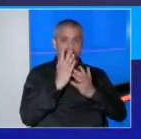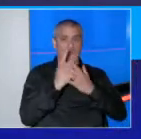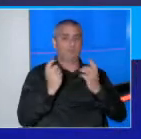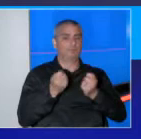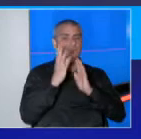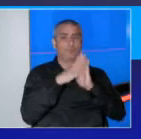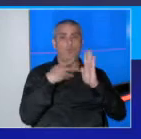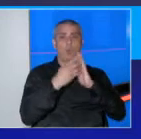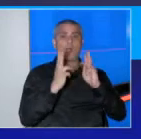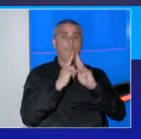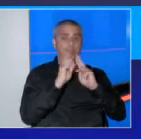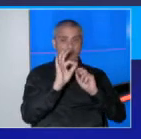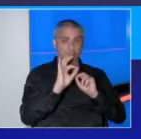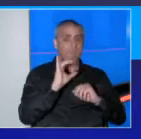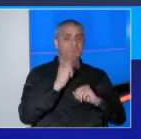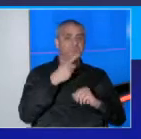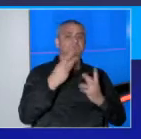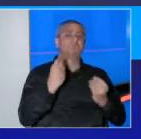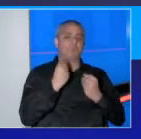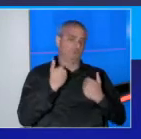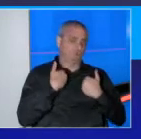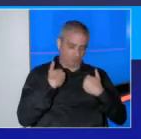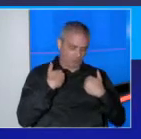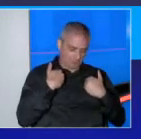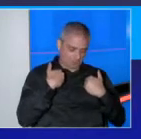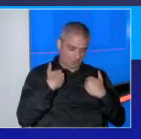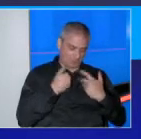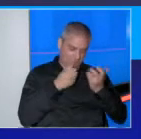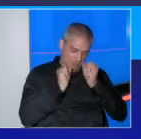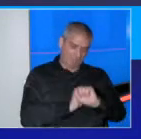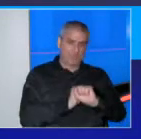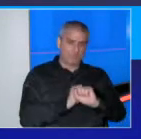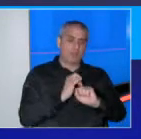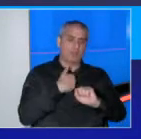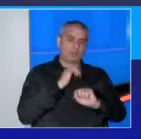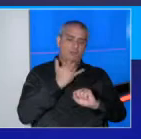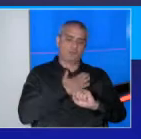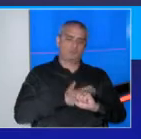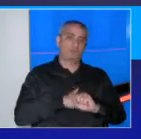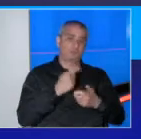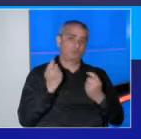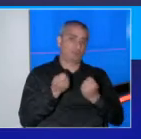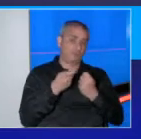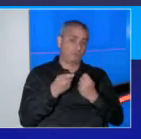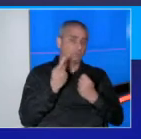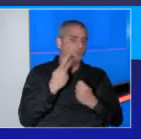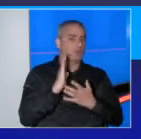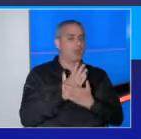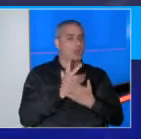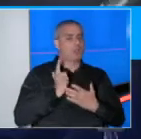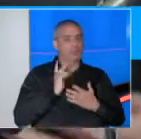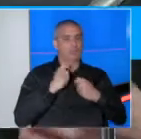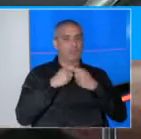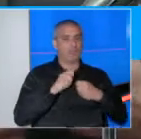פרסמו את לוח הפגישות שלהם, ובהחלט זה משהו שאנחנו נתמוך בו, אנחנו מעוניינים שיפרסמו את זה, זו יותר החלטה אישית של